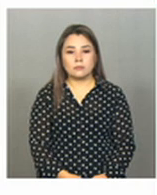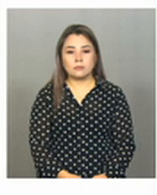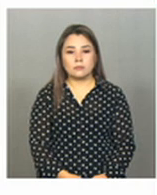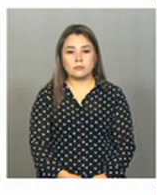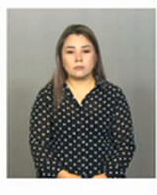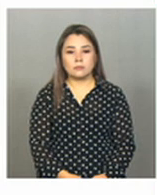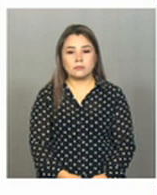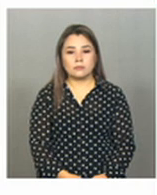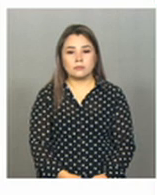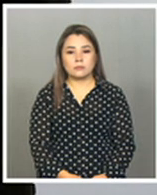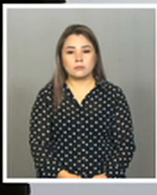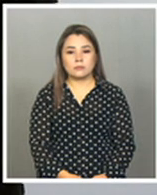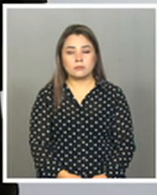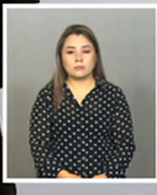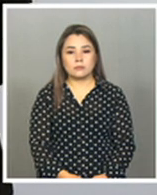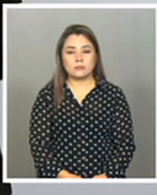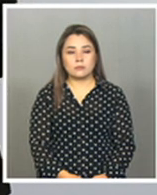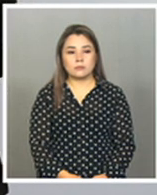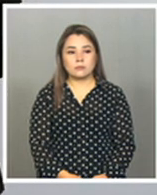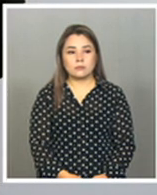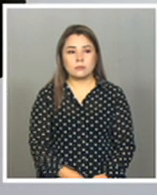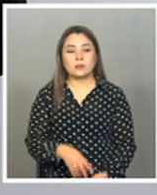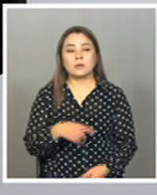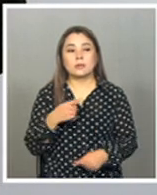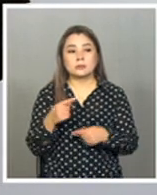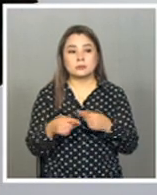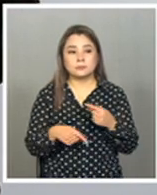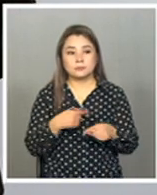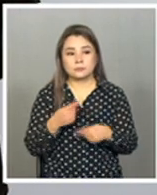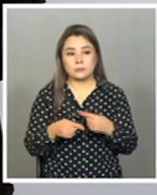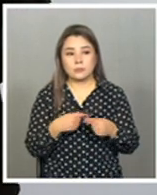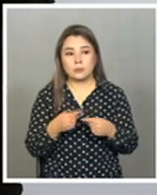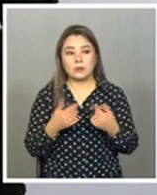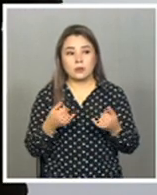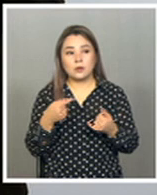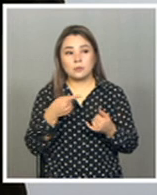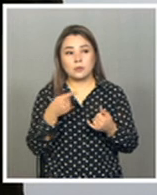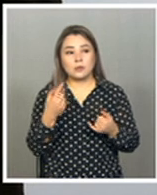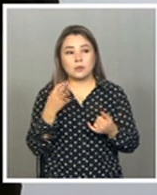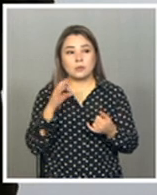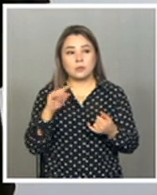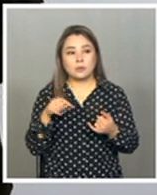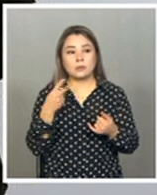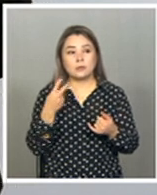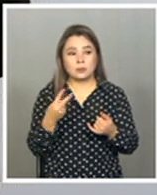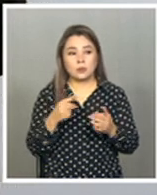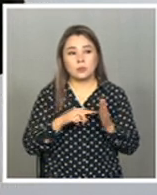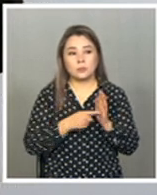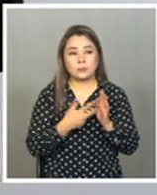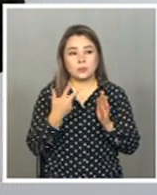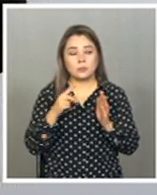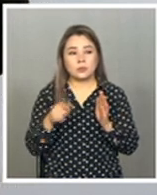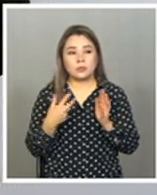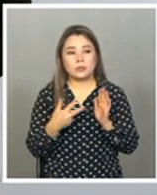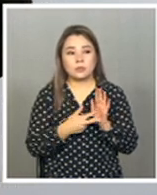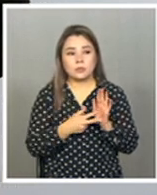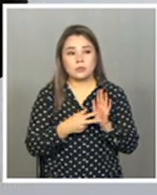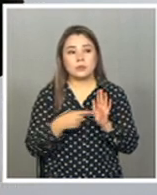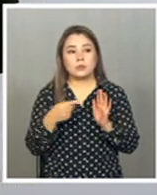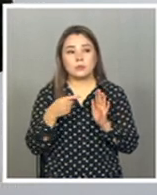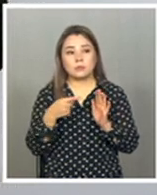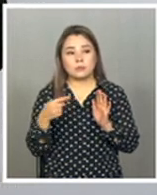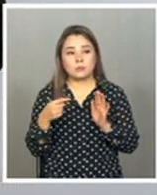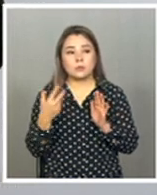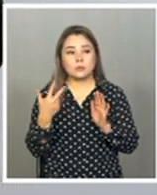деп жазылады. Келесі, минус 0.12 көбейту 3.18